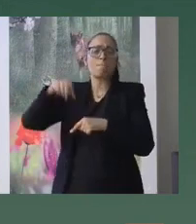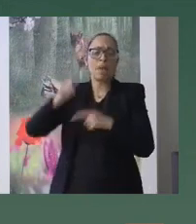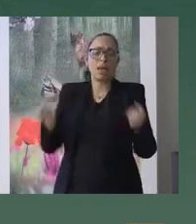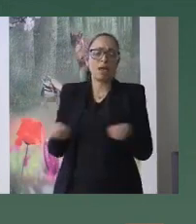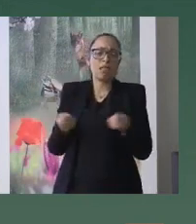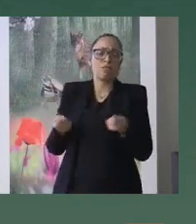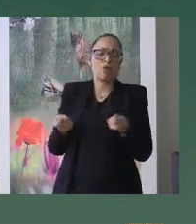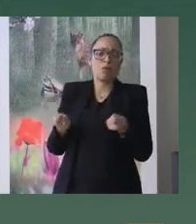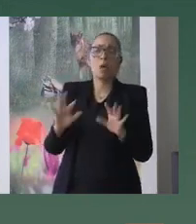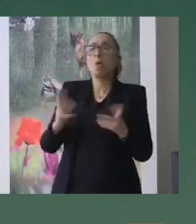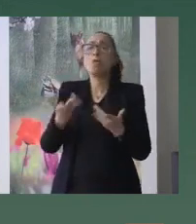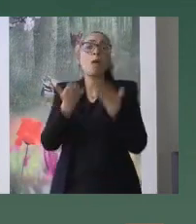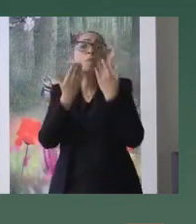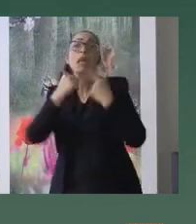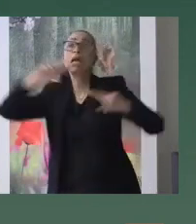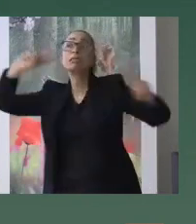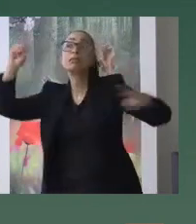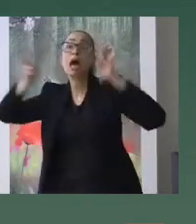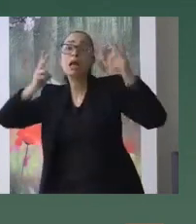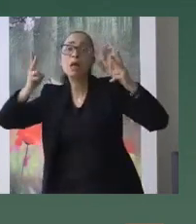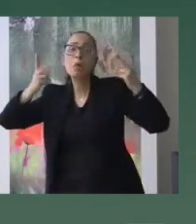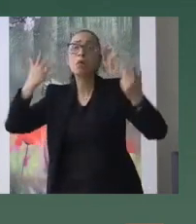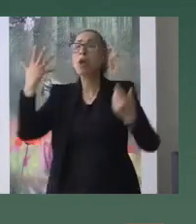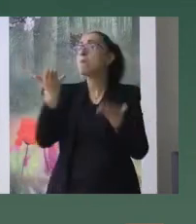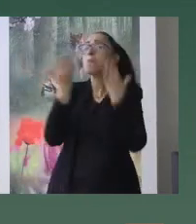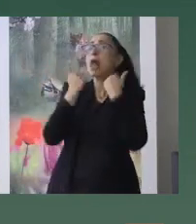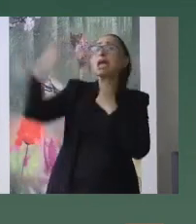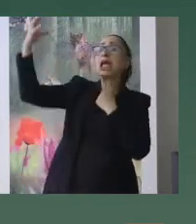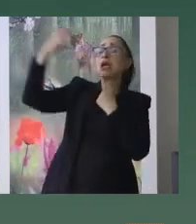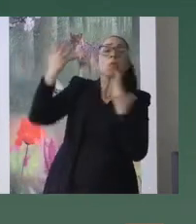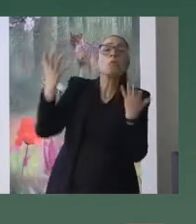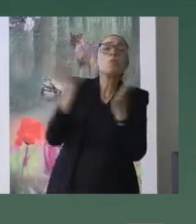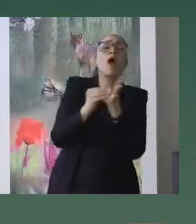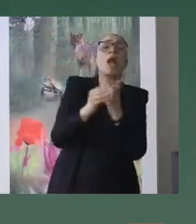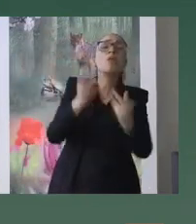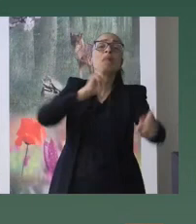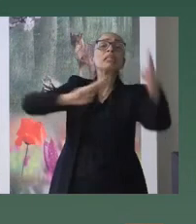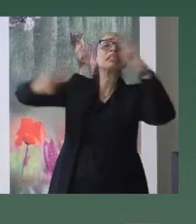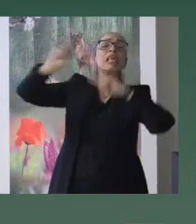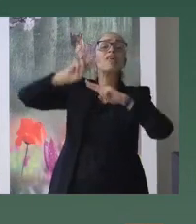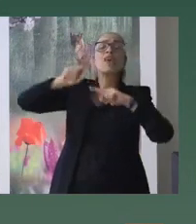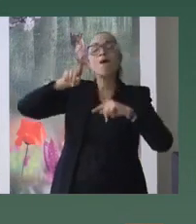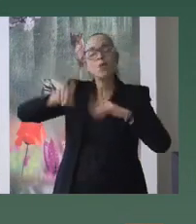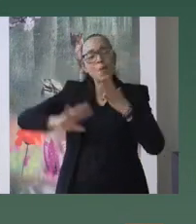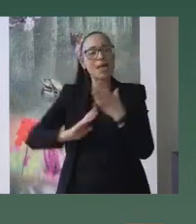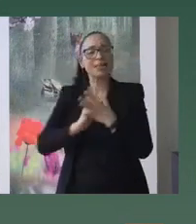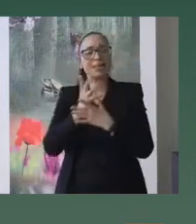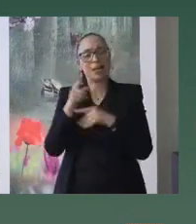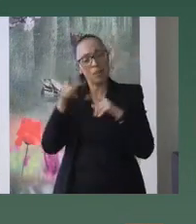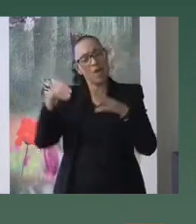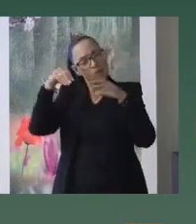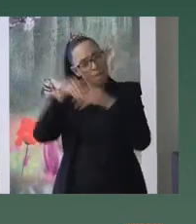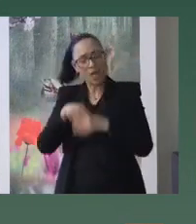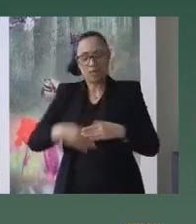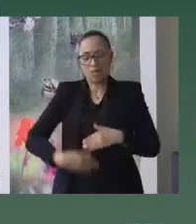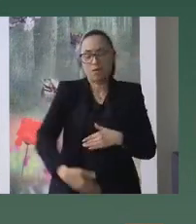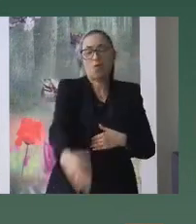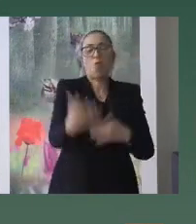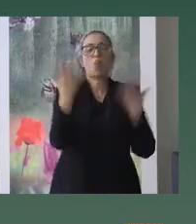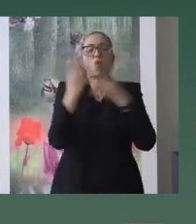άνεμο και μπορεί να μην έχεις και ήλιο. Να έχεις συννεφιά εννοώ. Αυτή είναι μια εξέλιξη που και αυτή έρχεται μέσα σε αυτή τη